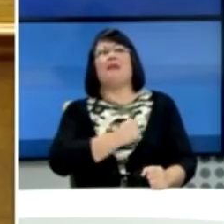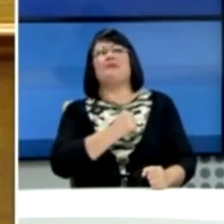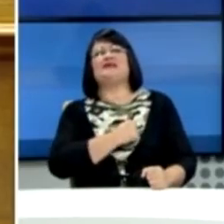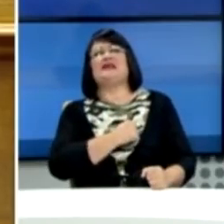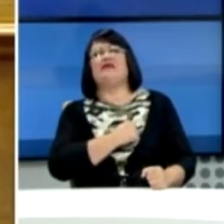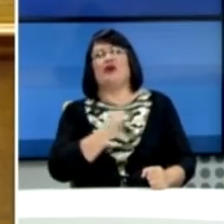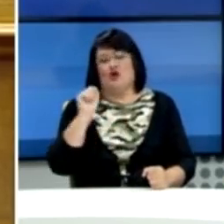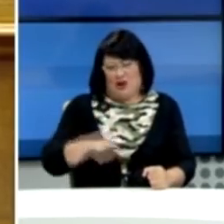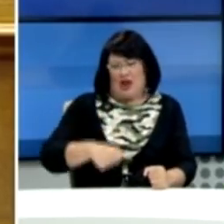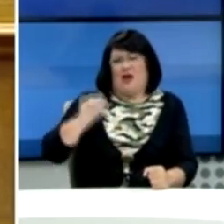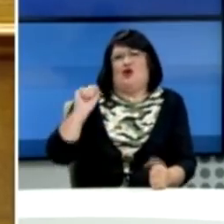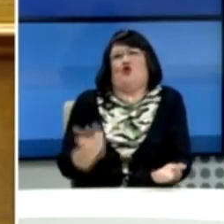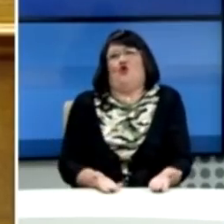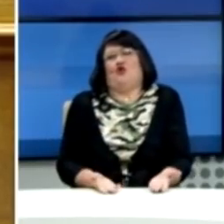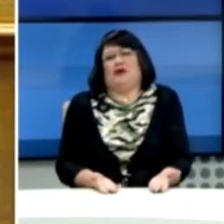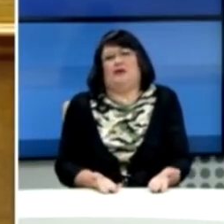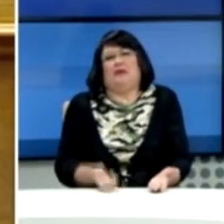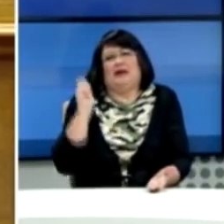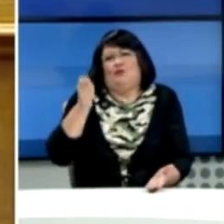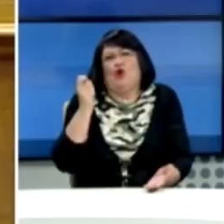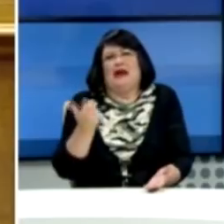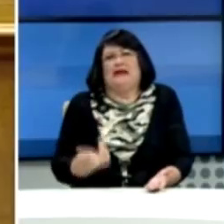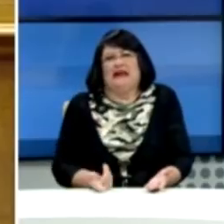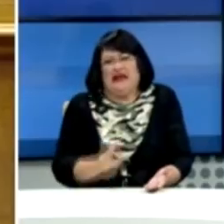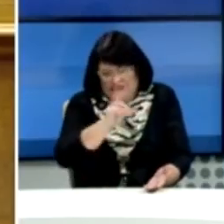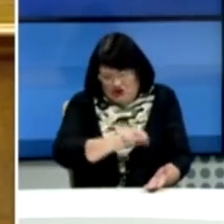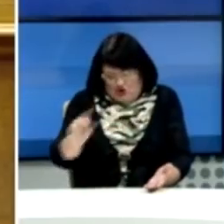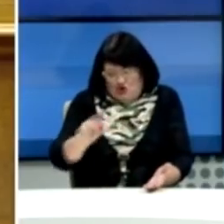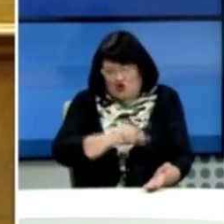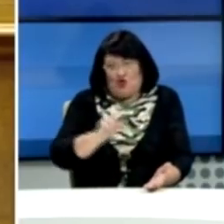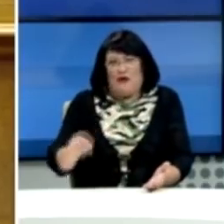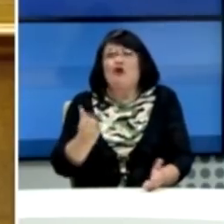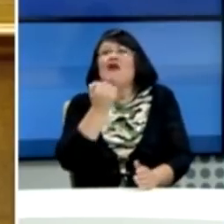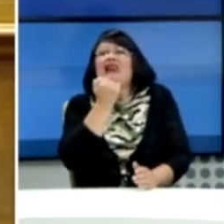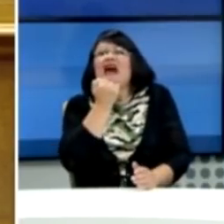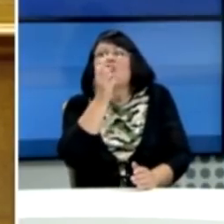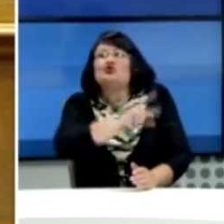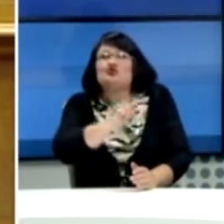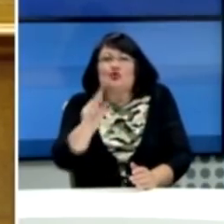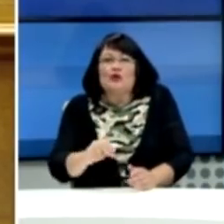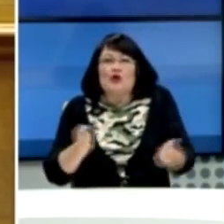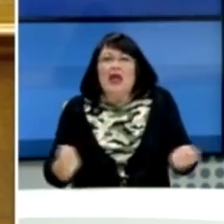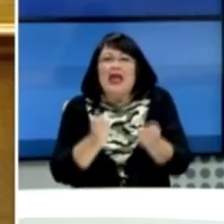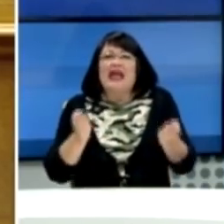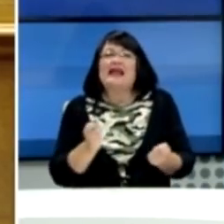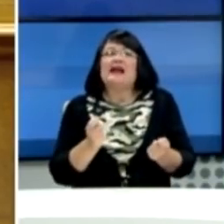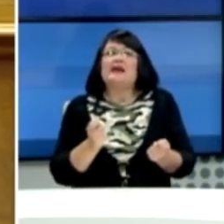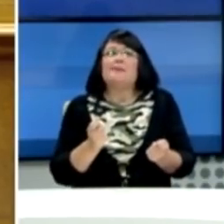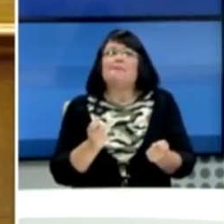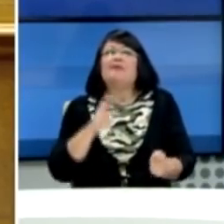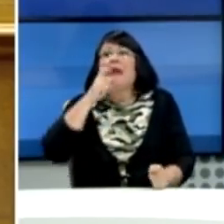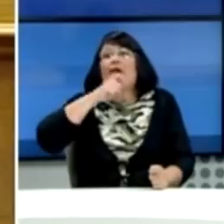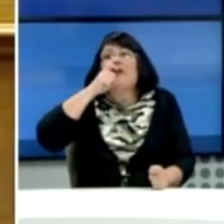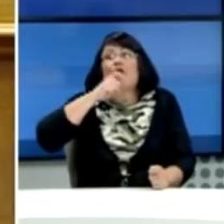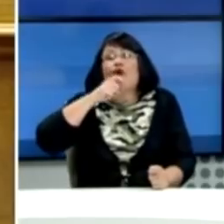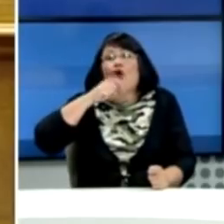Είτε συμφωνεί κανένας με αυτές, είτε διαφωνεί. Και στο ίδιο λάθος έπεσε σήμερα και η κυρία πρόεδρος του κινήματος